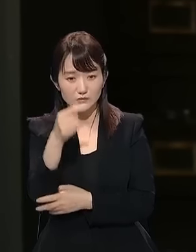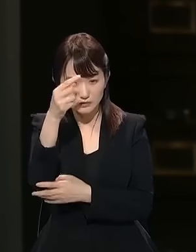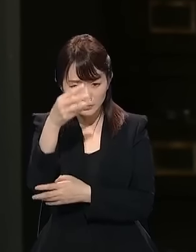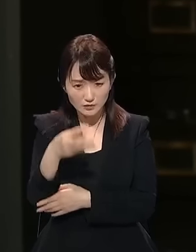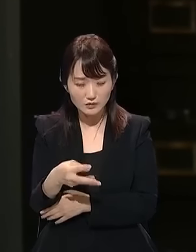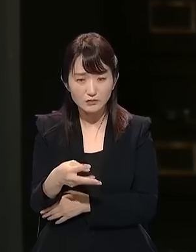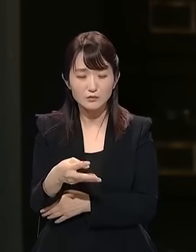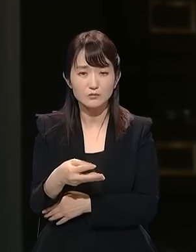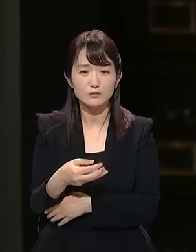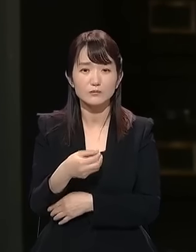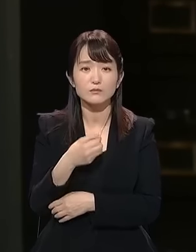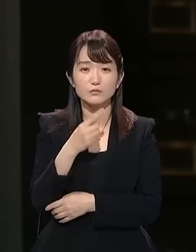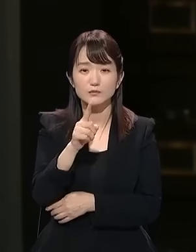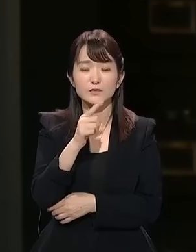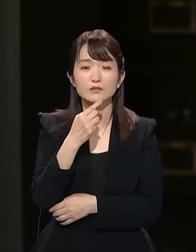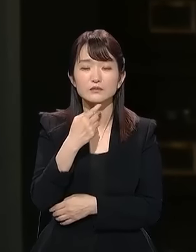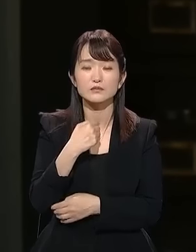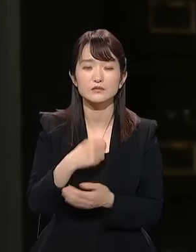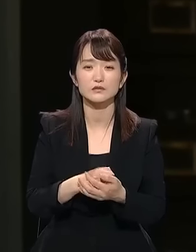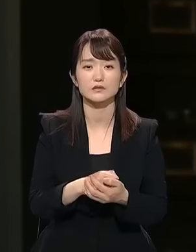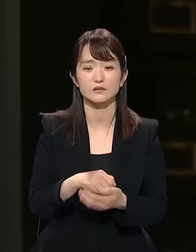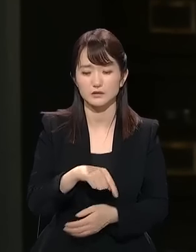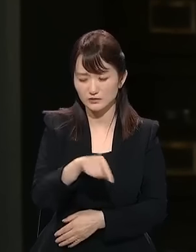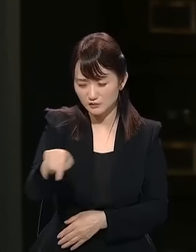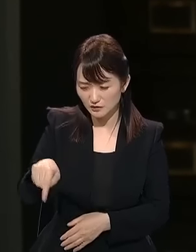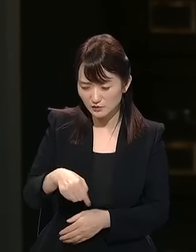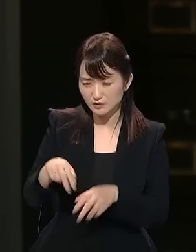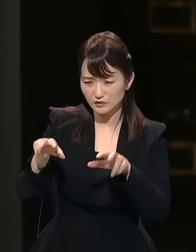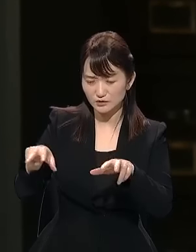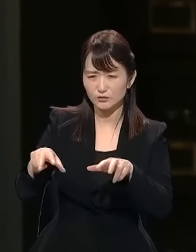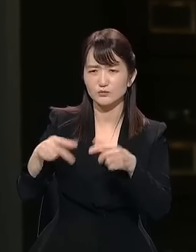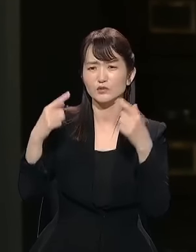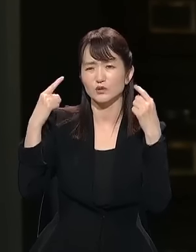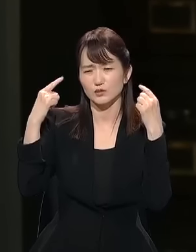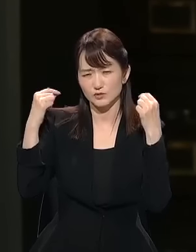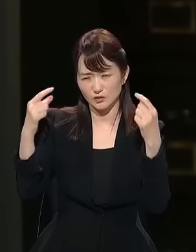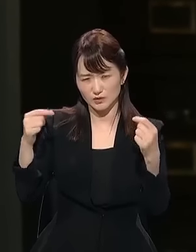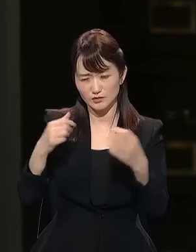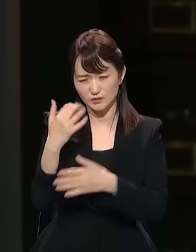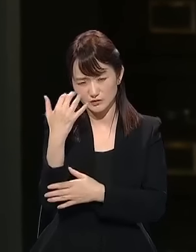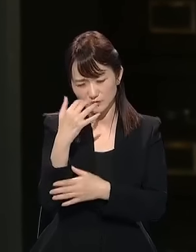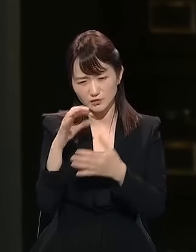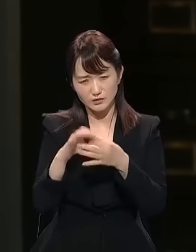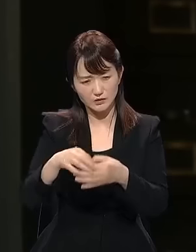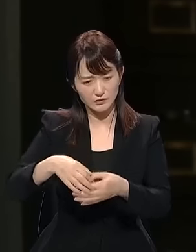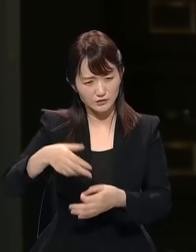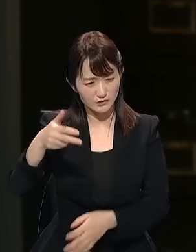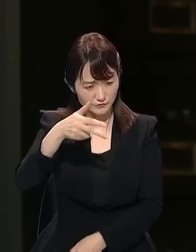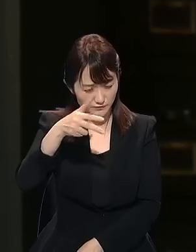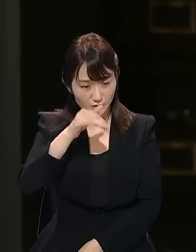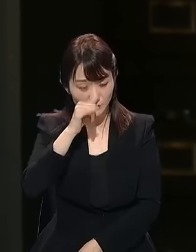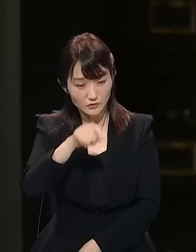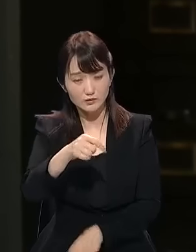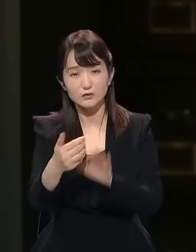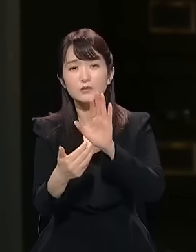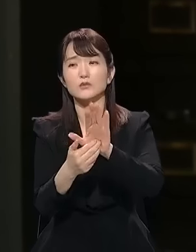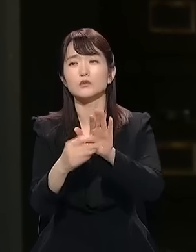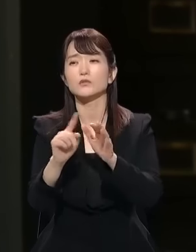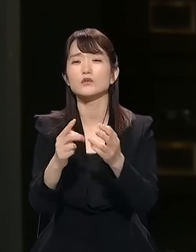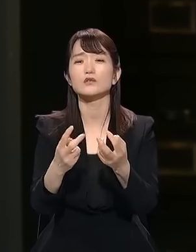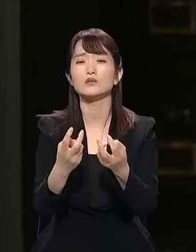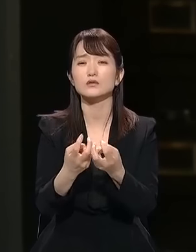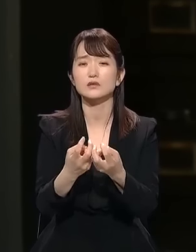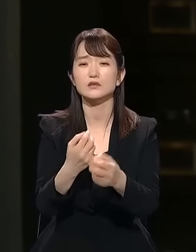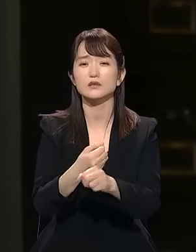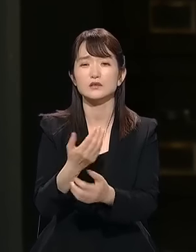지금 아직도 활개를 치고 있습니다 예 제발 그런 것 좀 어떻게 좀 막아 버리시지 좀 해 주십시오